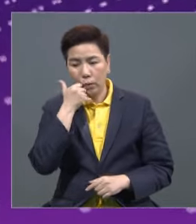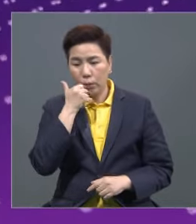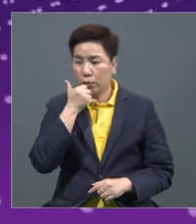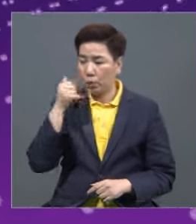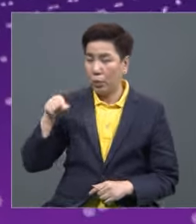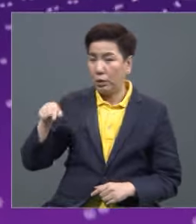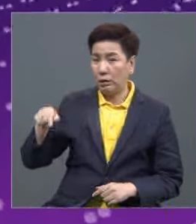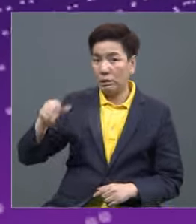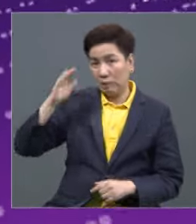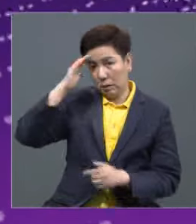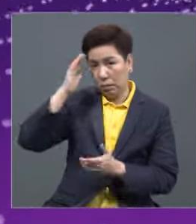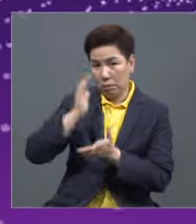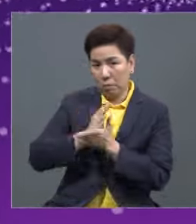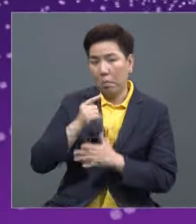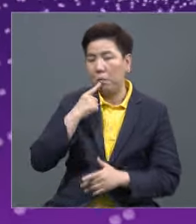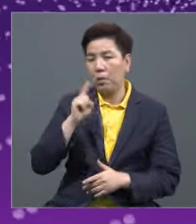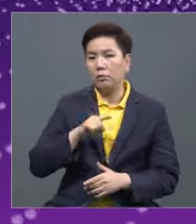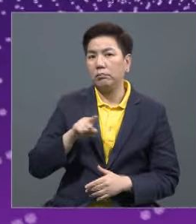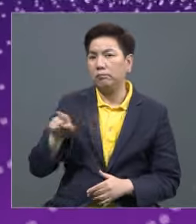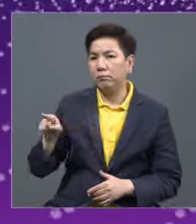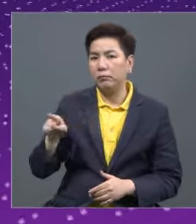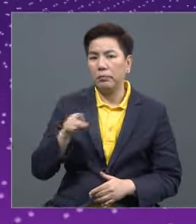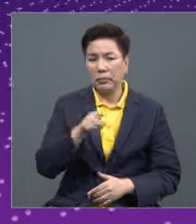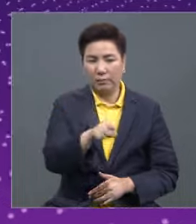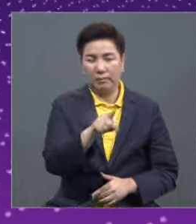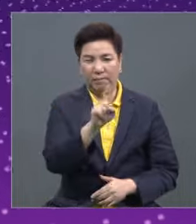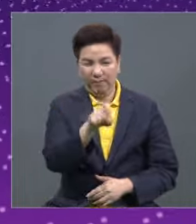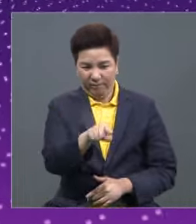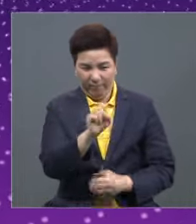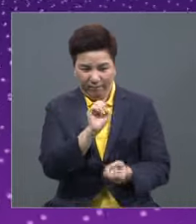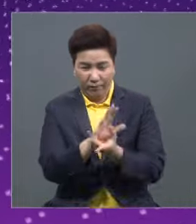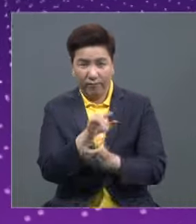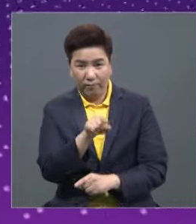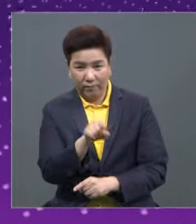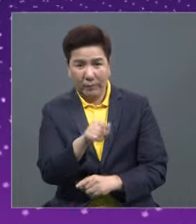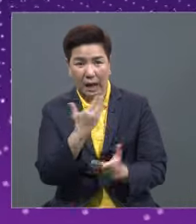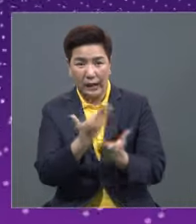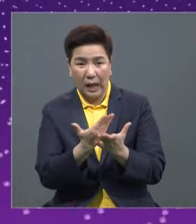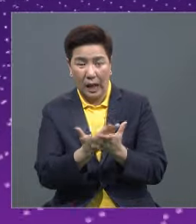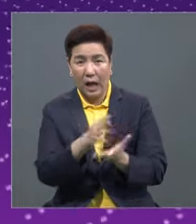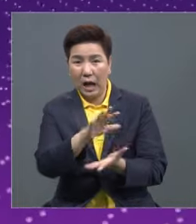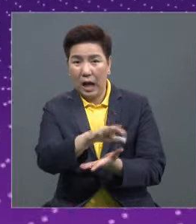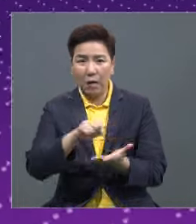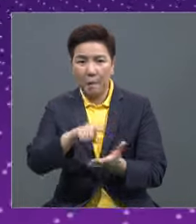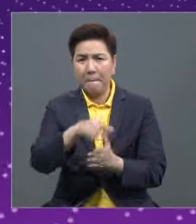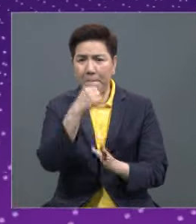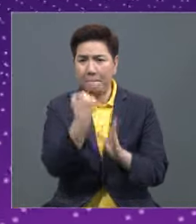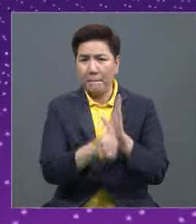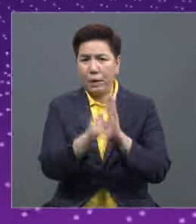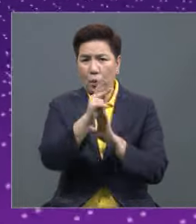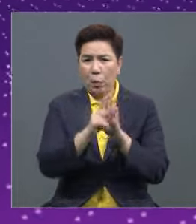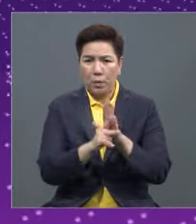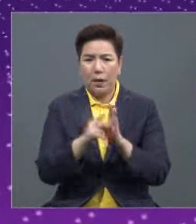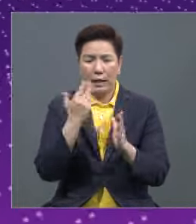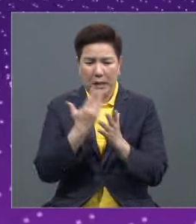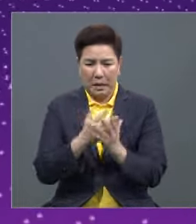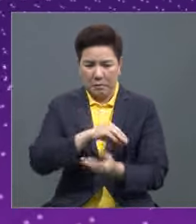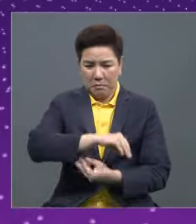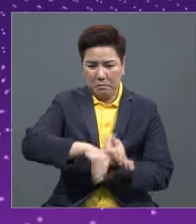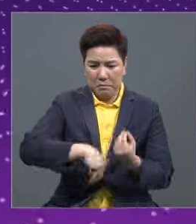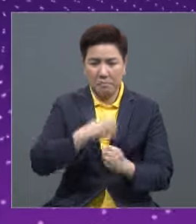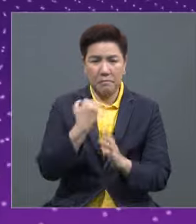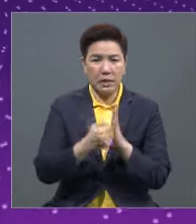อ้างว่าเป็นแก๊งตำรวจบอกว่าอผู้เสียหายเนี่ยอือเงินดังกล่าวเนี่ยเป็นเงินผิดกฎหมายนะเป็นการฟอกเงิน